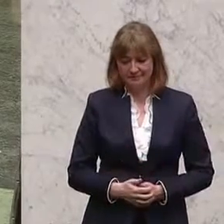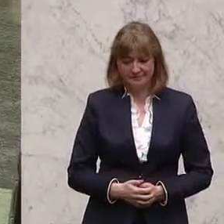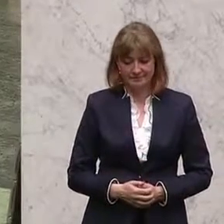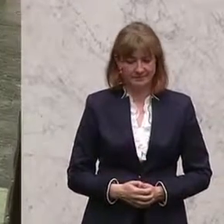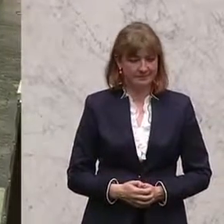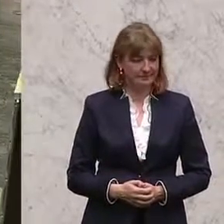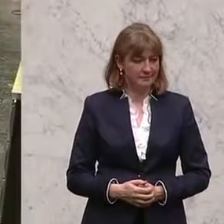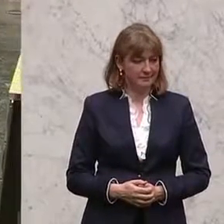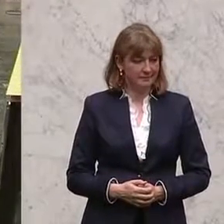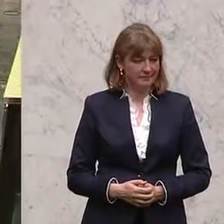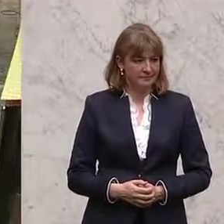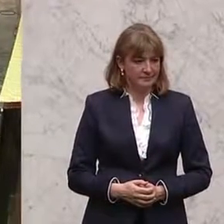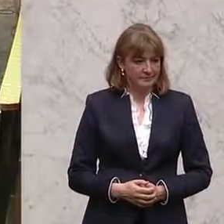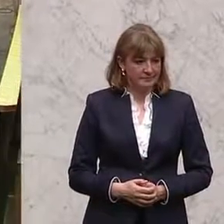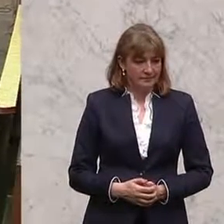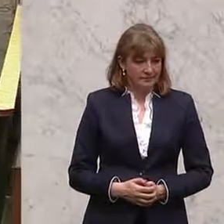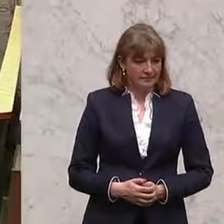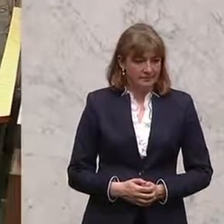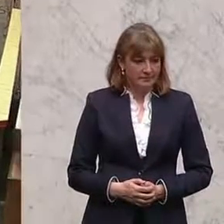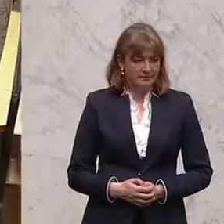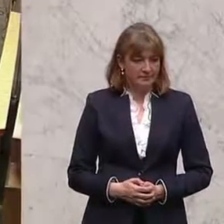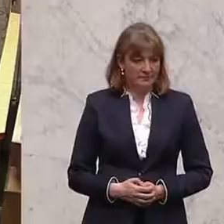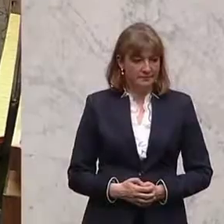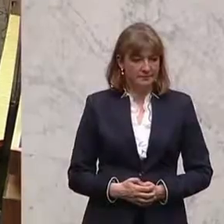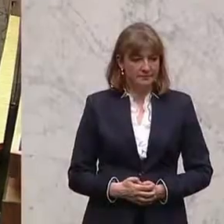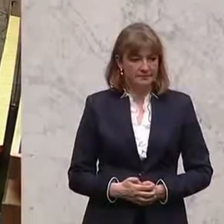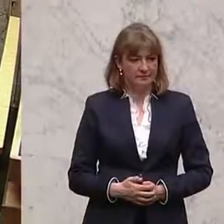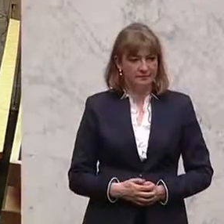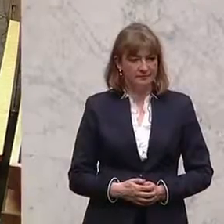Hearing rund um die Generaldirektorenwahl im ORF ist sie in ihrer Rede nicht abgeneigt.